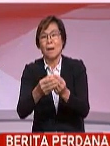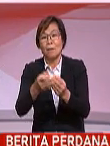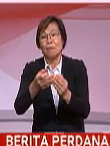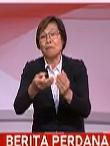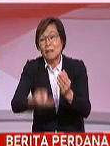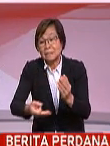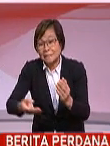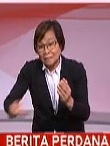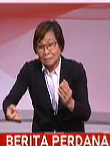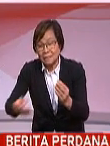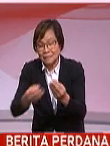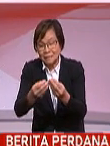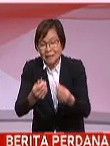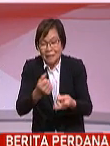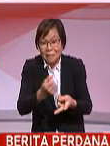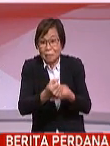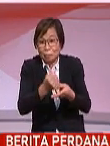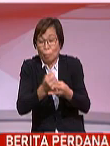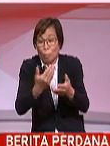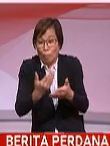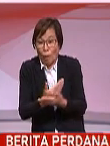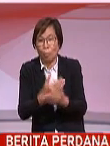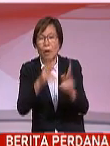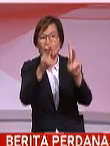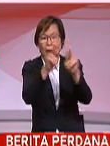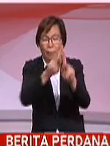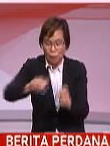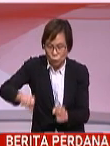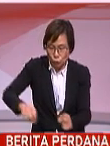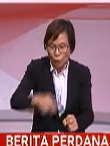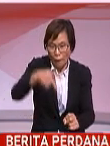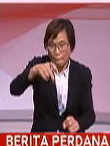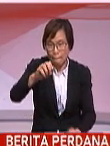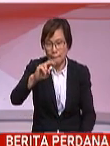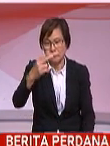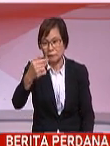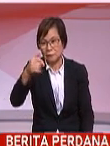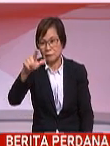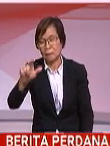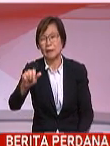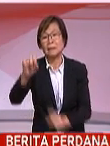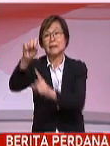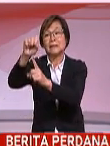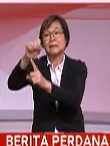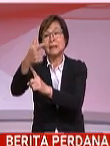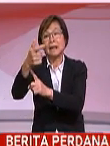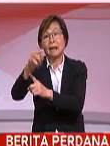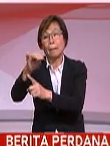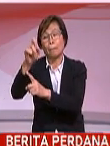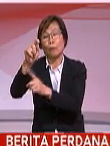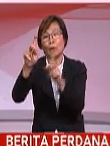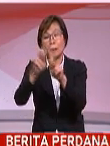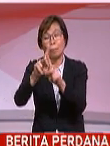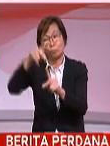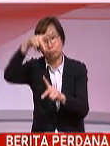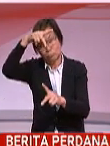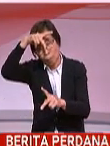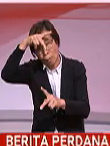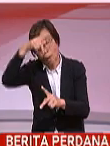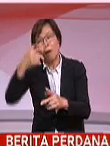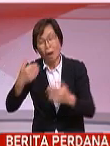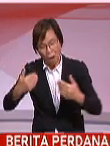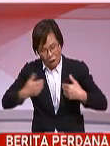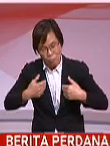Melayu yang bagi memastikan lokasi seperti Kampung Sungai Pencala, Segambut dan Kampung Keramat tidak ketinggalan daripada